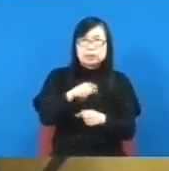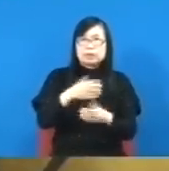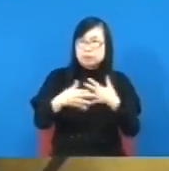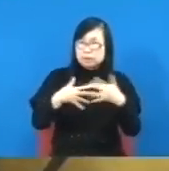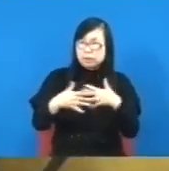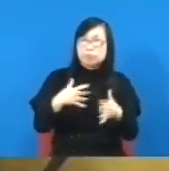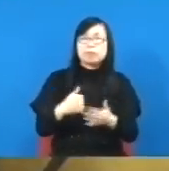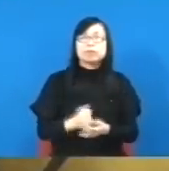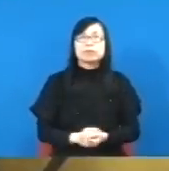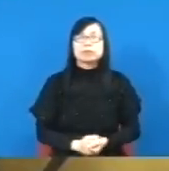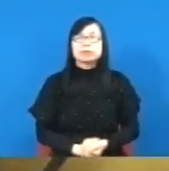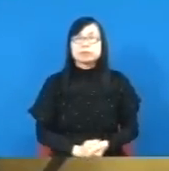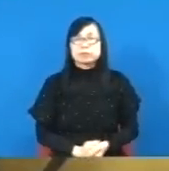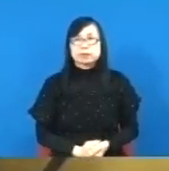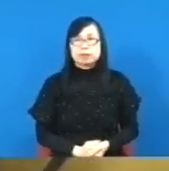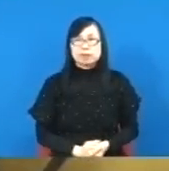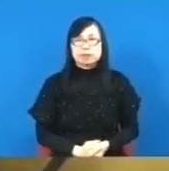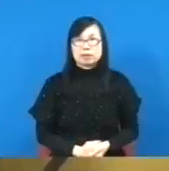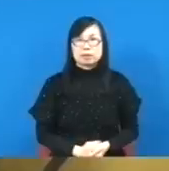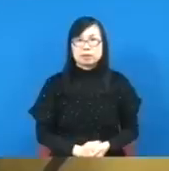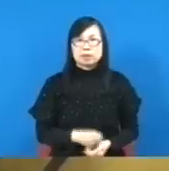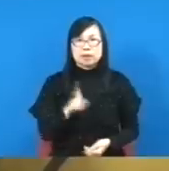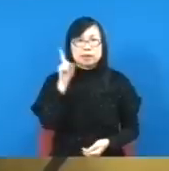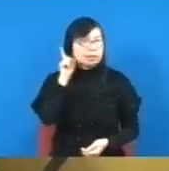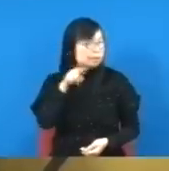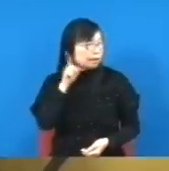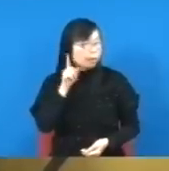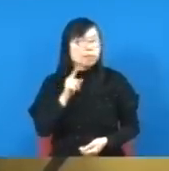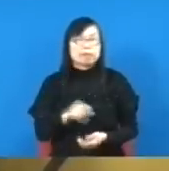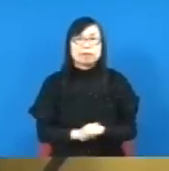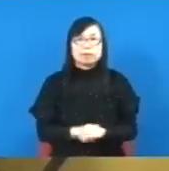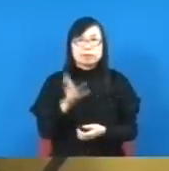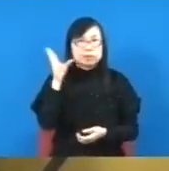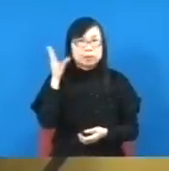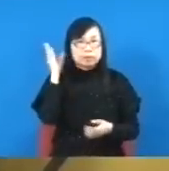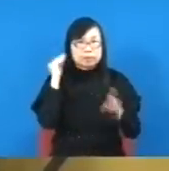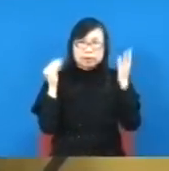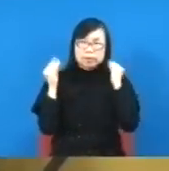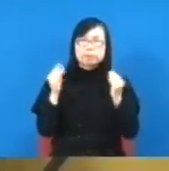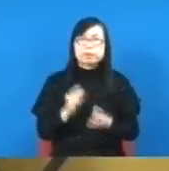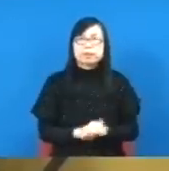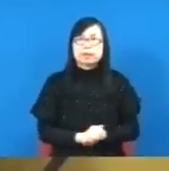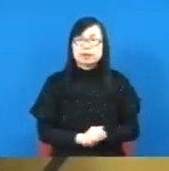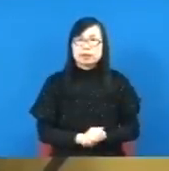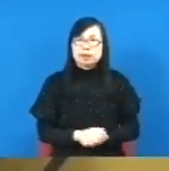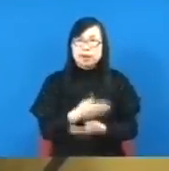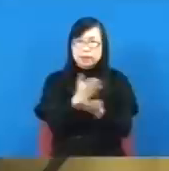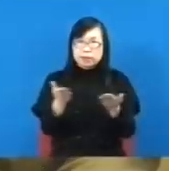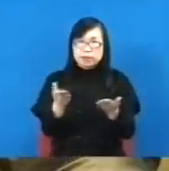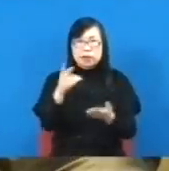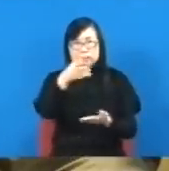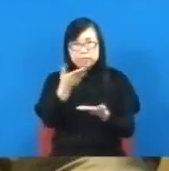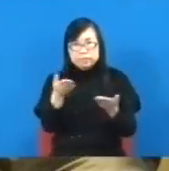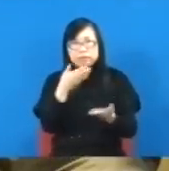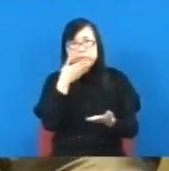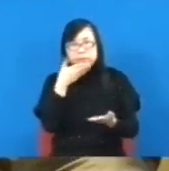係， 明唔明啊？ 嗯， 係醜聞嚟個愛之村喎，哥。 嗯， 因為嗱，各位你哋可能唔知啦，年